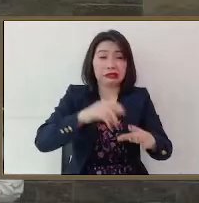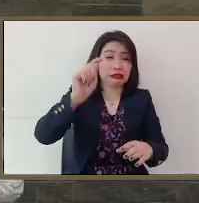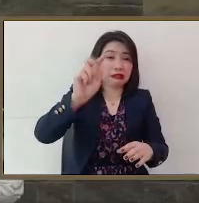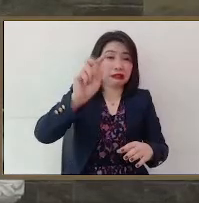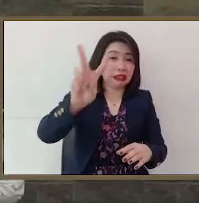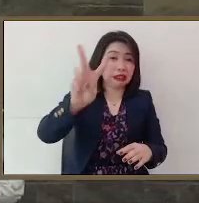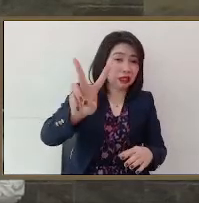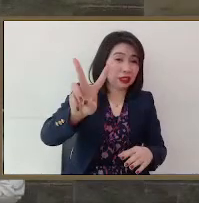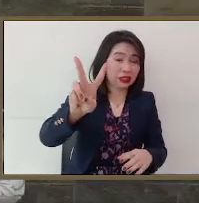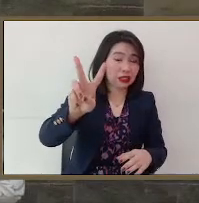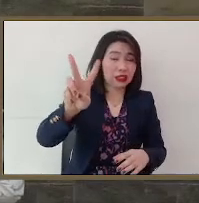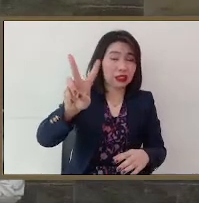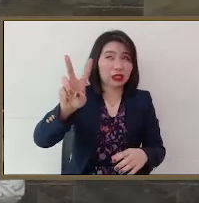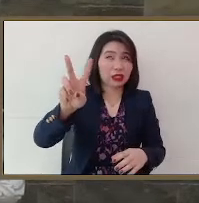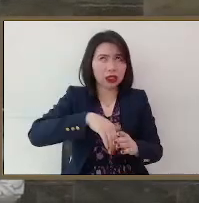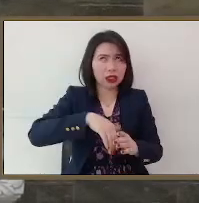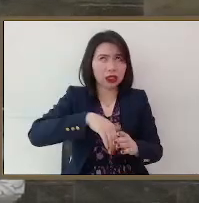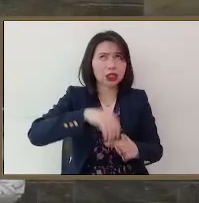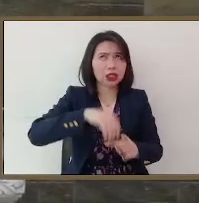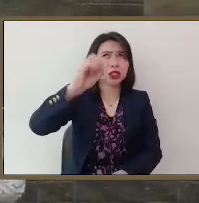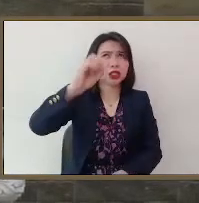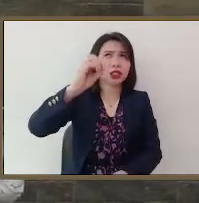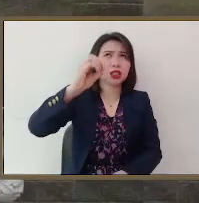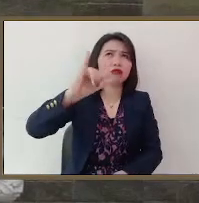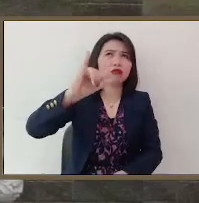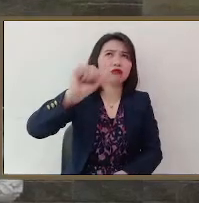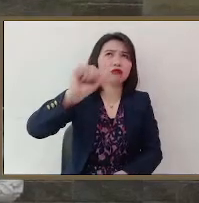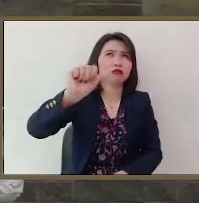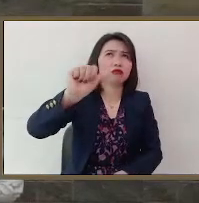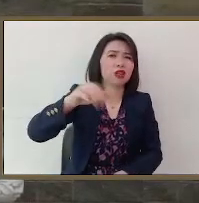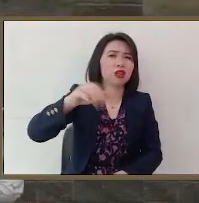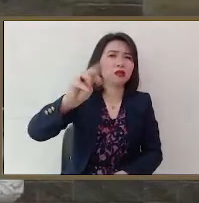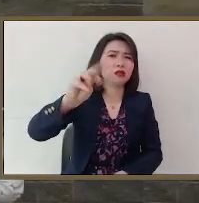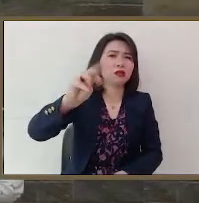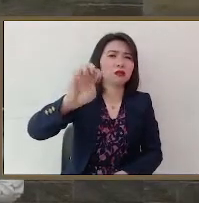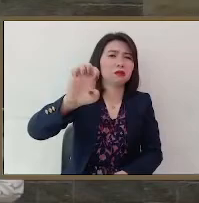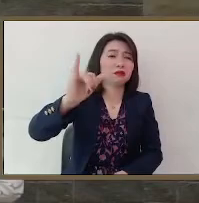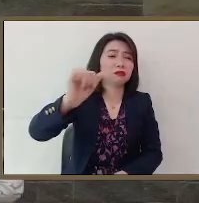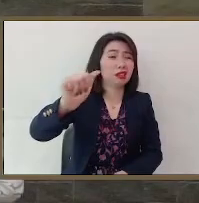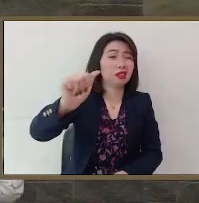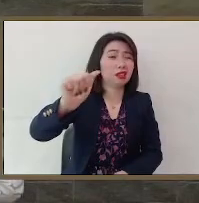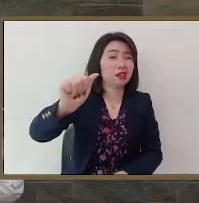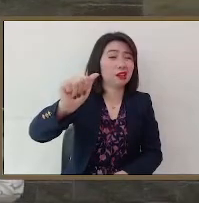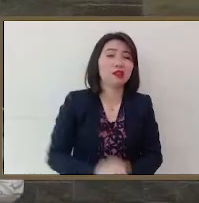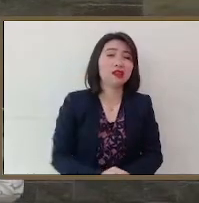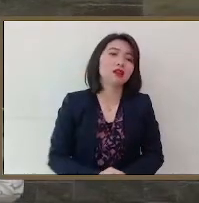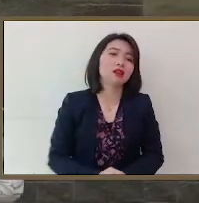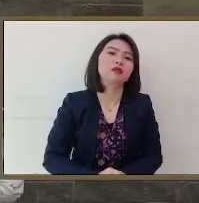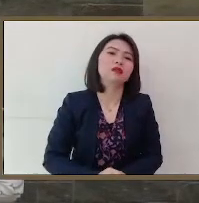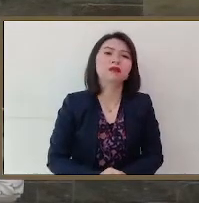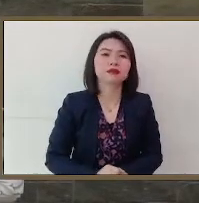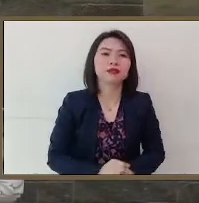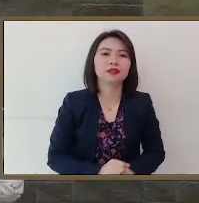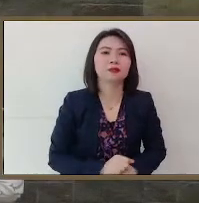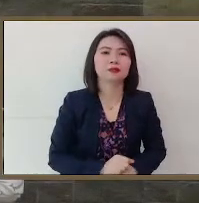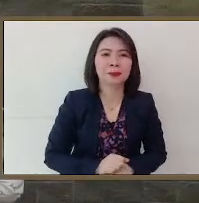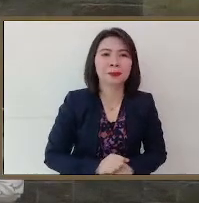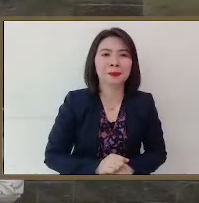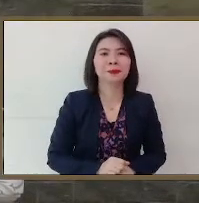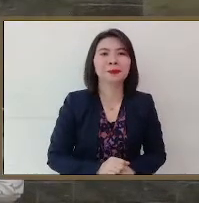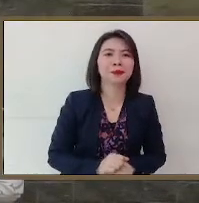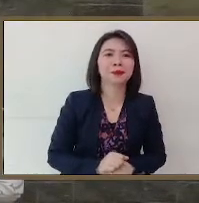mga napapanood natin na mga palabas-labas yan in 2 minutes o yung mga Netflix, yung mga, you